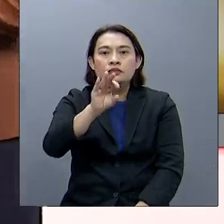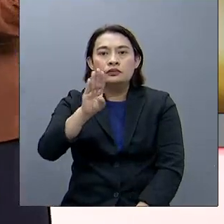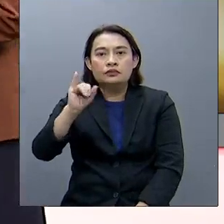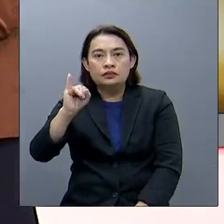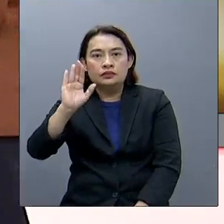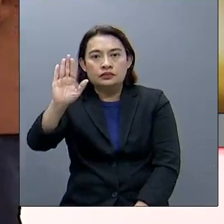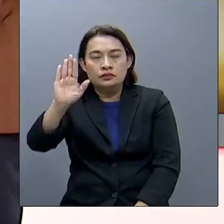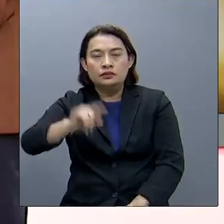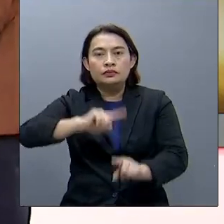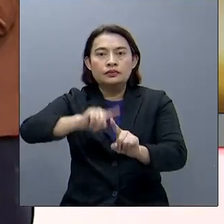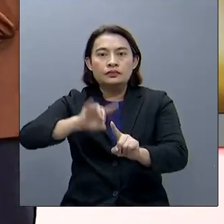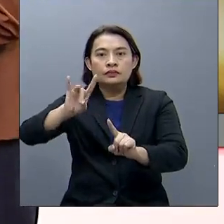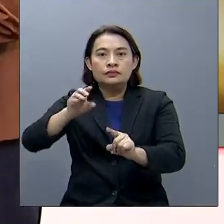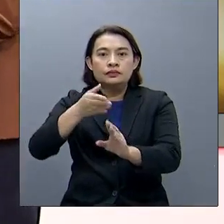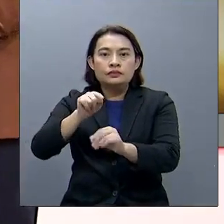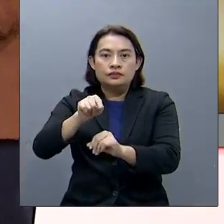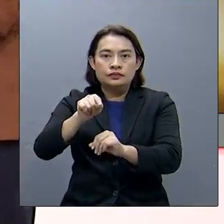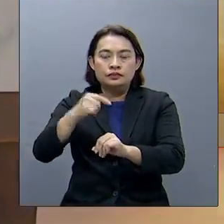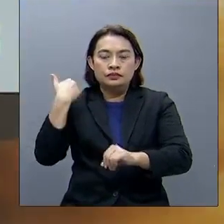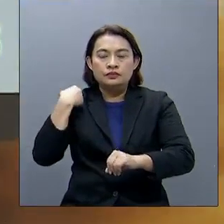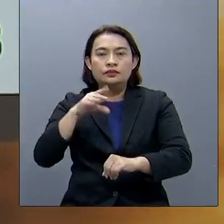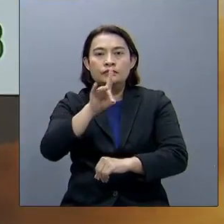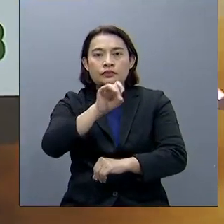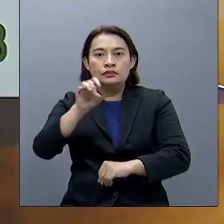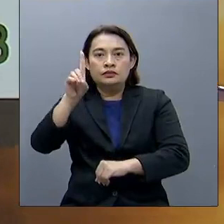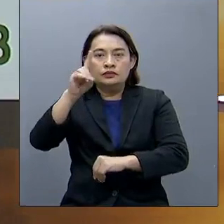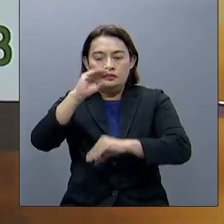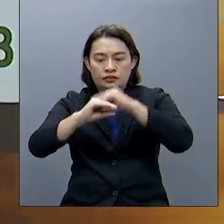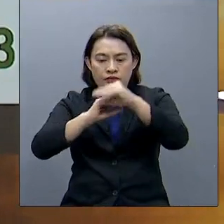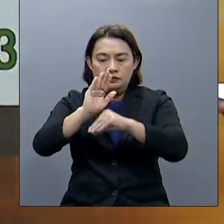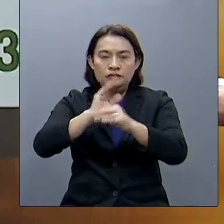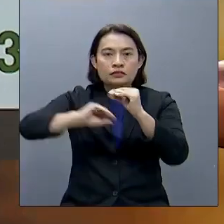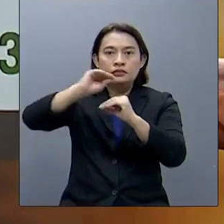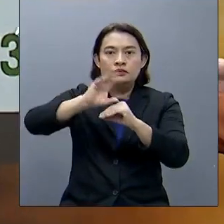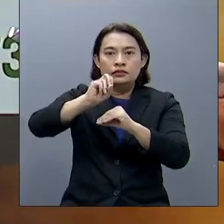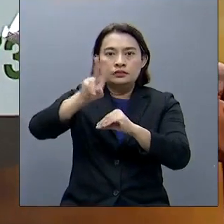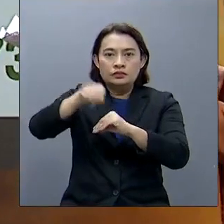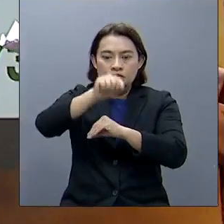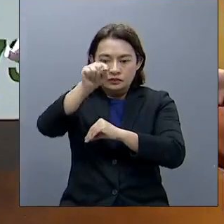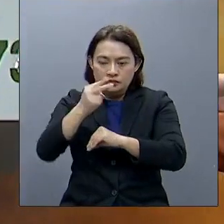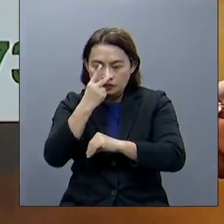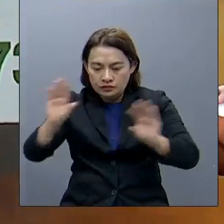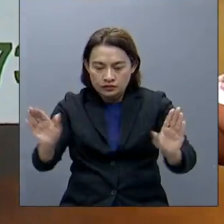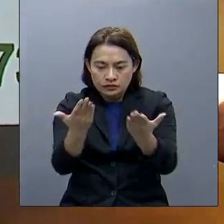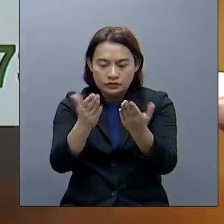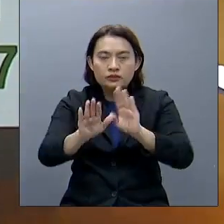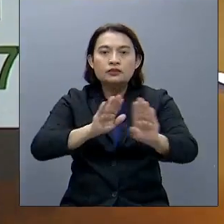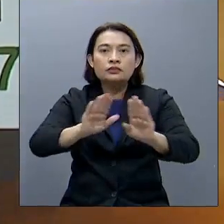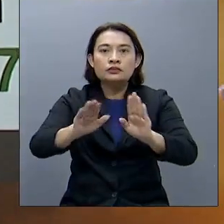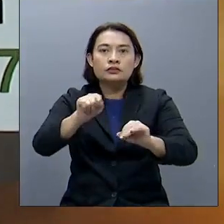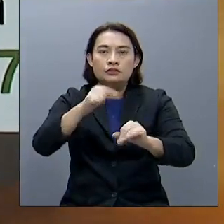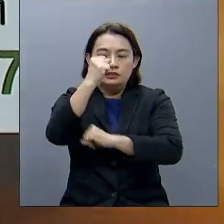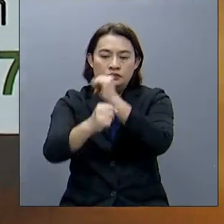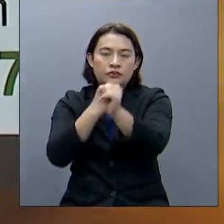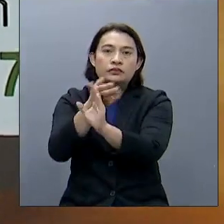ของปีนี้นะคะมีจำนวนอยู่801โครงการค่ะเพิ่มขึ้นร้อยละ52นะคะเมื่อเทียบกับช่วงเวลาเดียวกันของปีก่อนส่วนเงินล